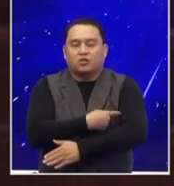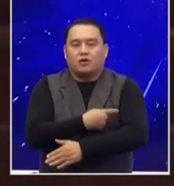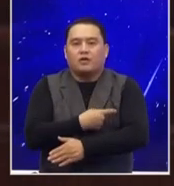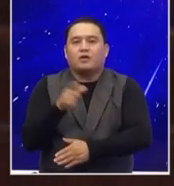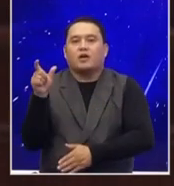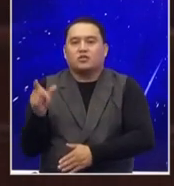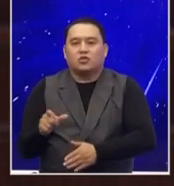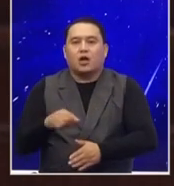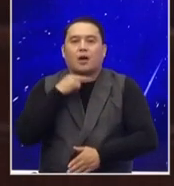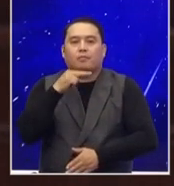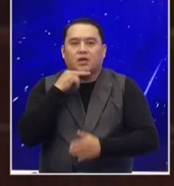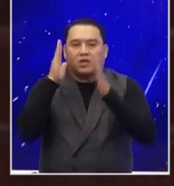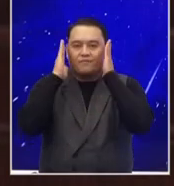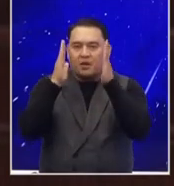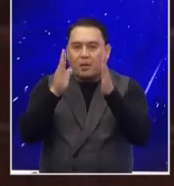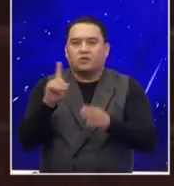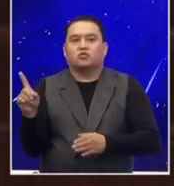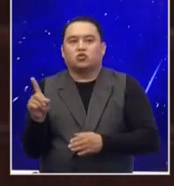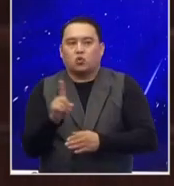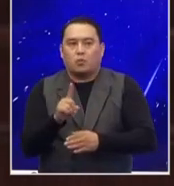на это внимание, чтобы